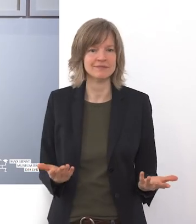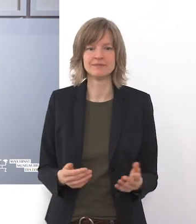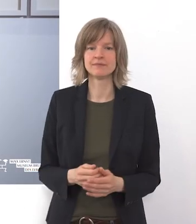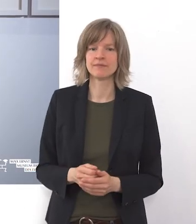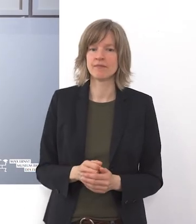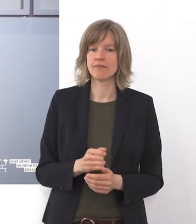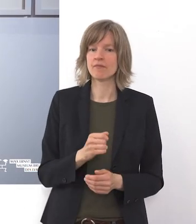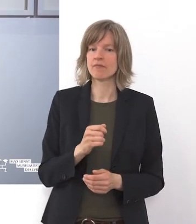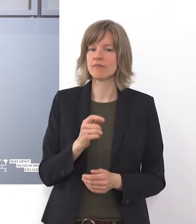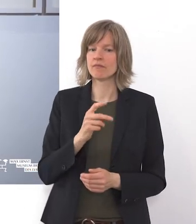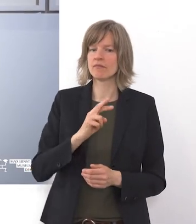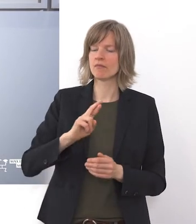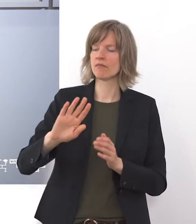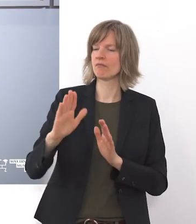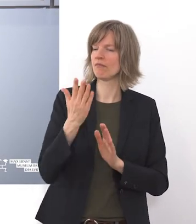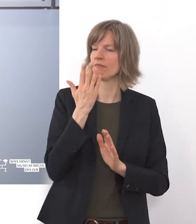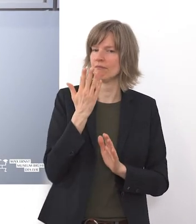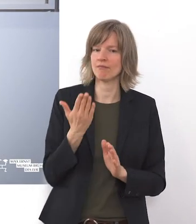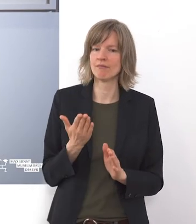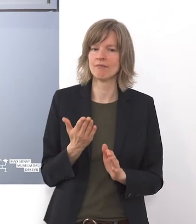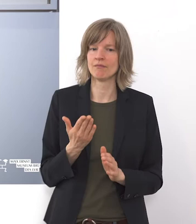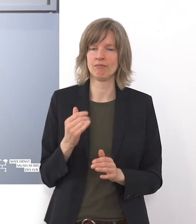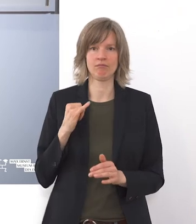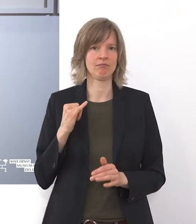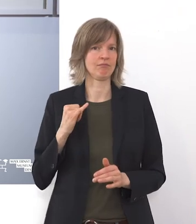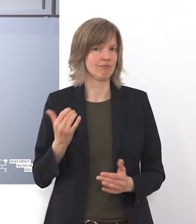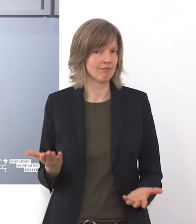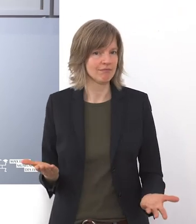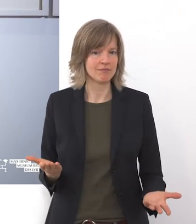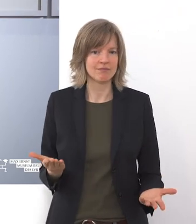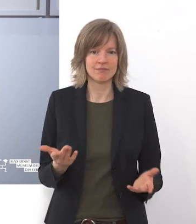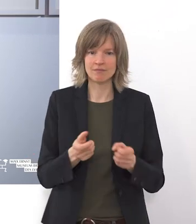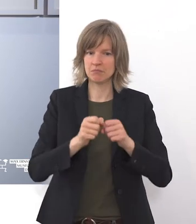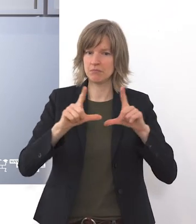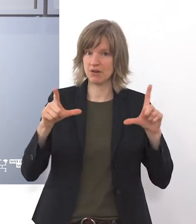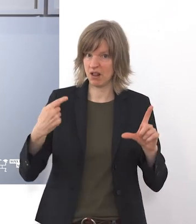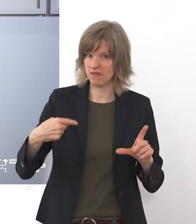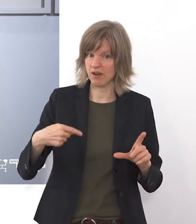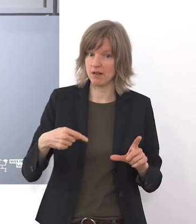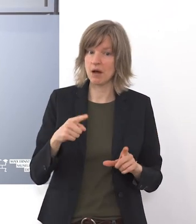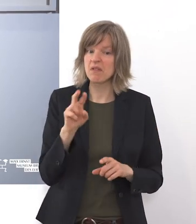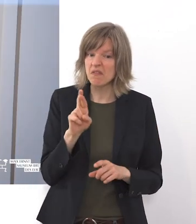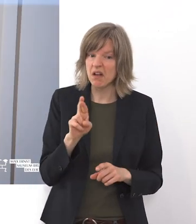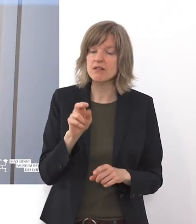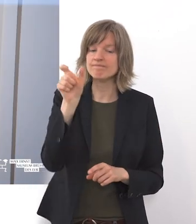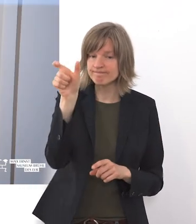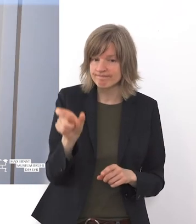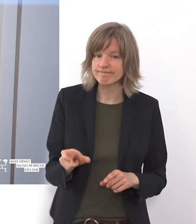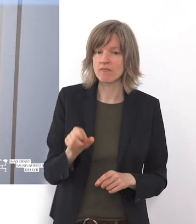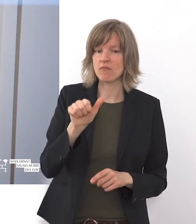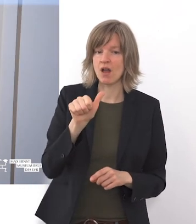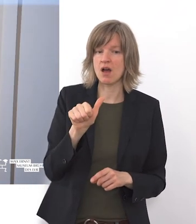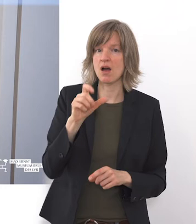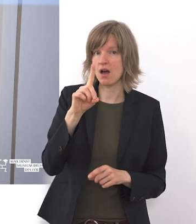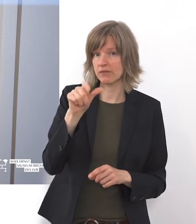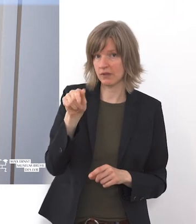rechten Bildhälfte sehr interessant, denn wer fehlt auch übrigens hier auf diesem Bild? Es fehlt Adam. Stattdessen sehen wir